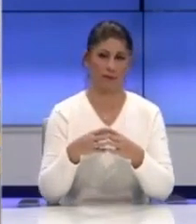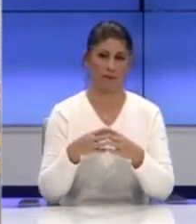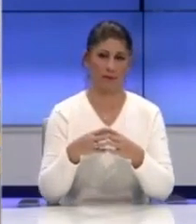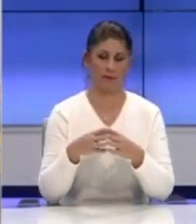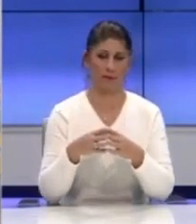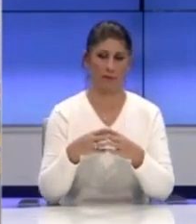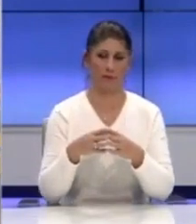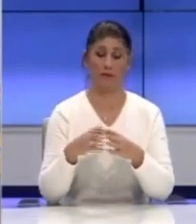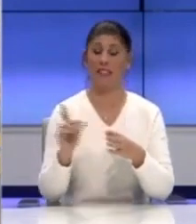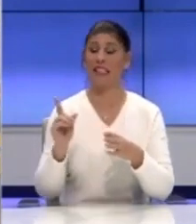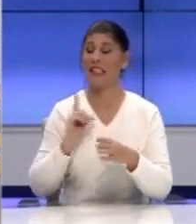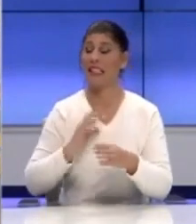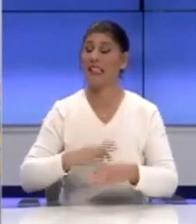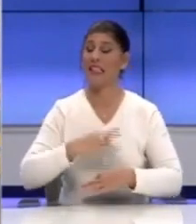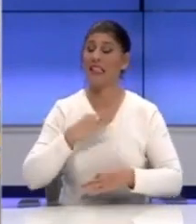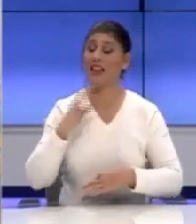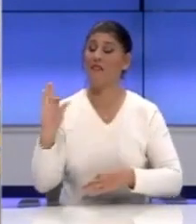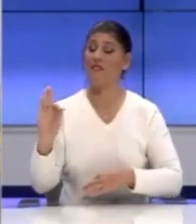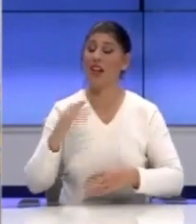Ξαφνικά... Κύριε φίλη, ανησυχώ.